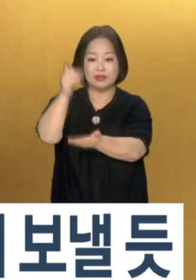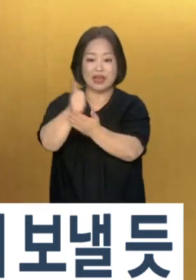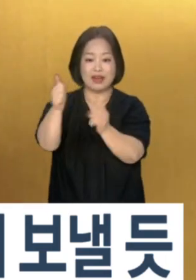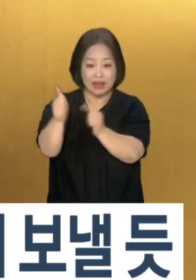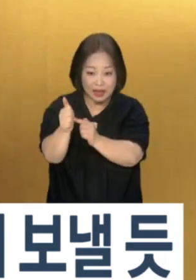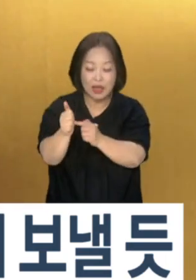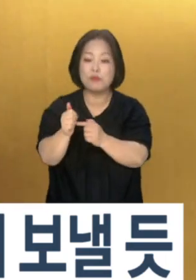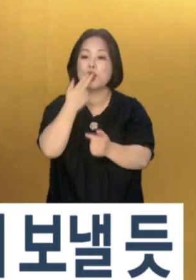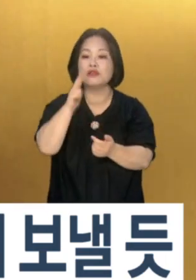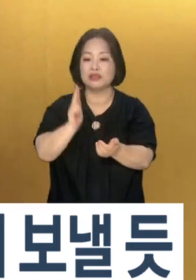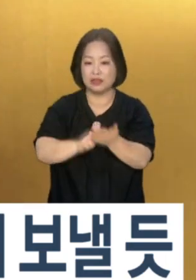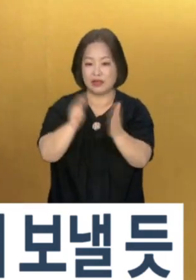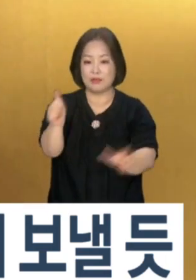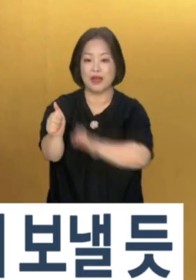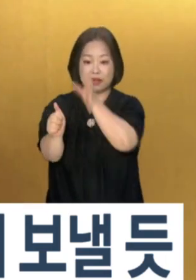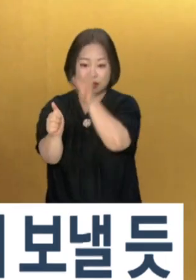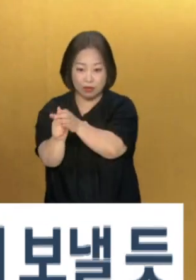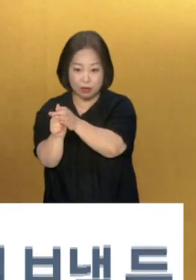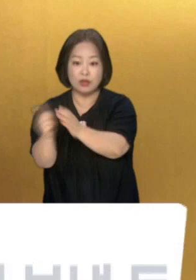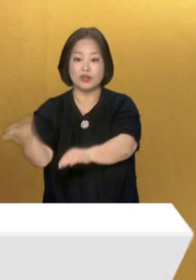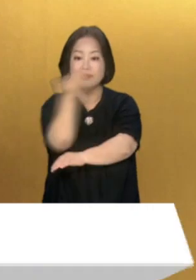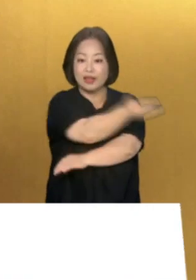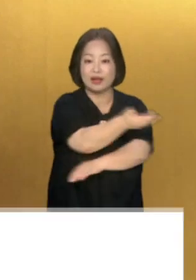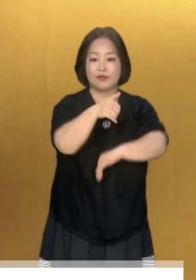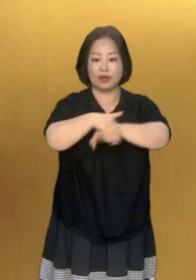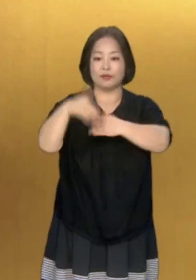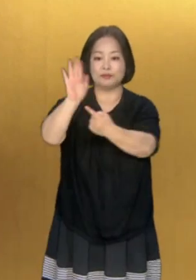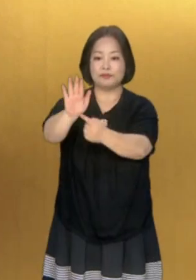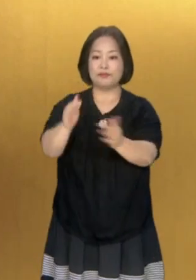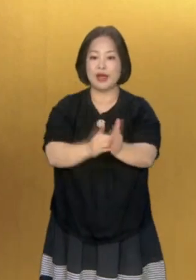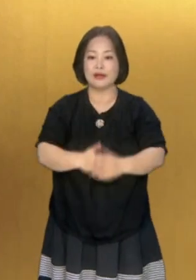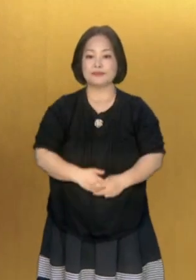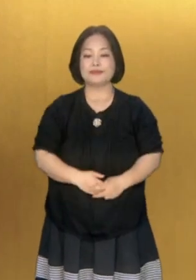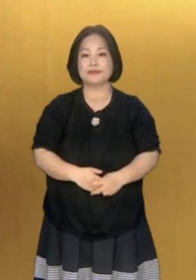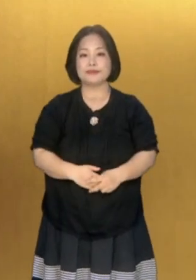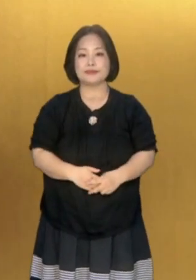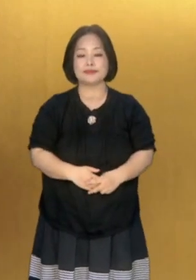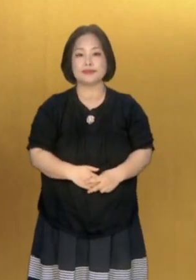NHK 방송이 전했습니다. 도쿄에서 연합뉴스 박상현입니다.